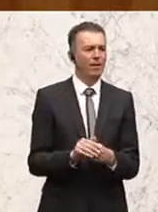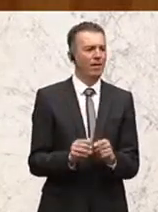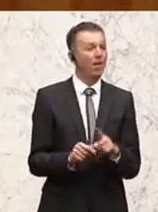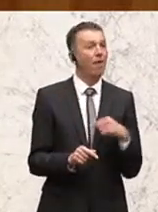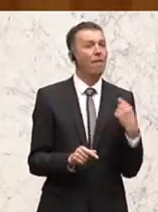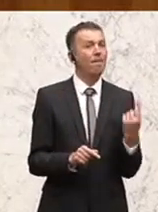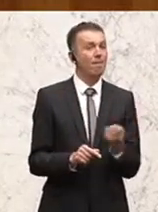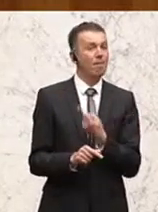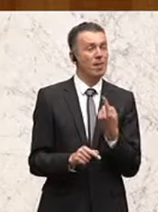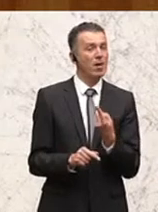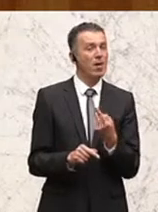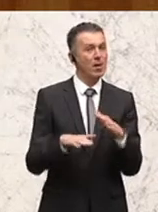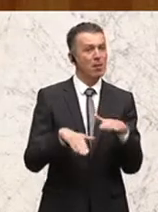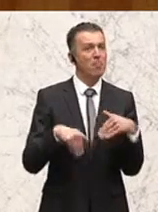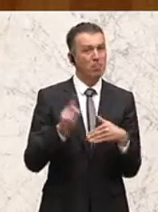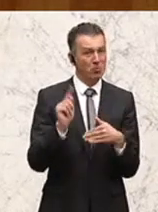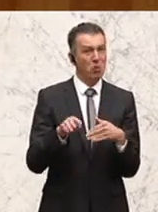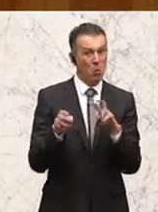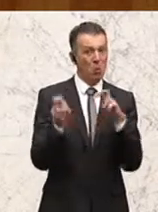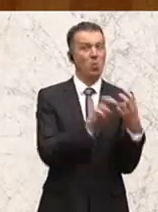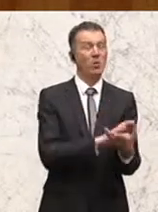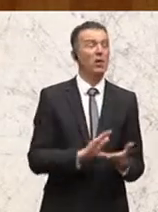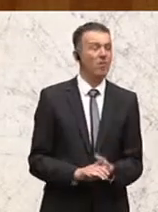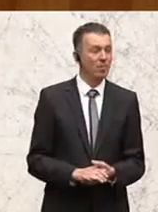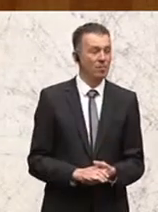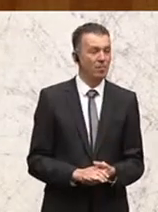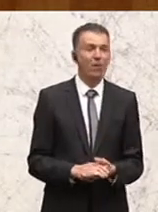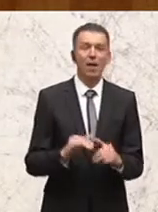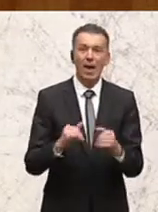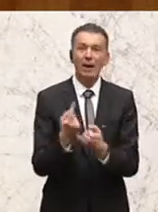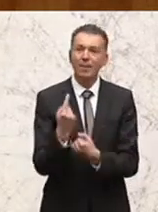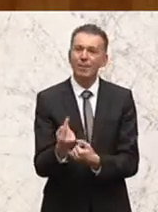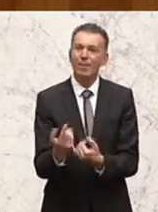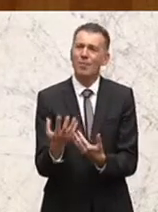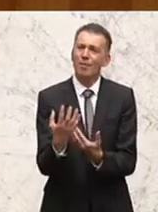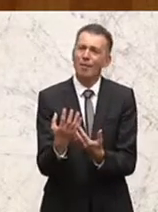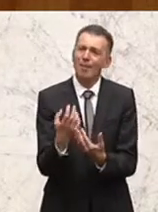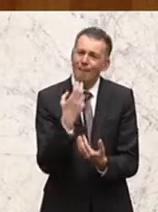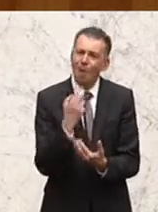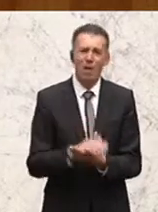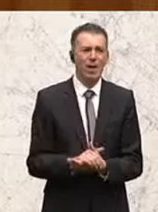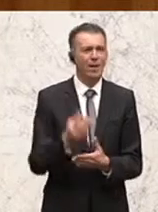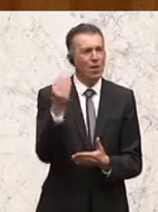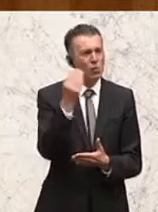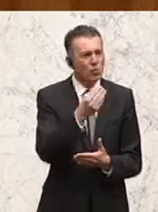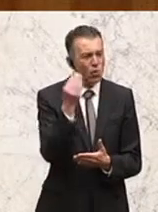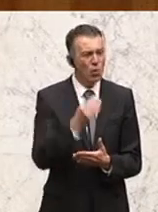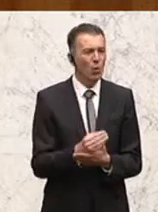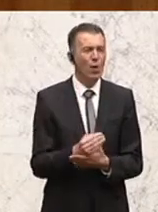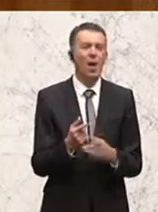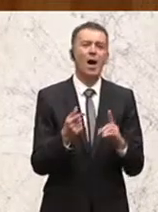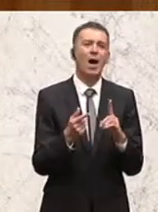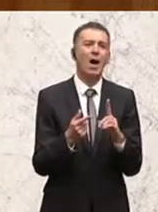bitte im Hohen Haus nachvollziehen sollten und was die Eltern wollen. Schülerinnen und Schüler, die in die Schule gehen